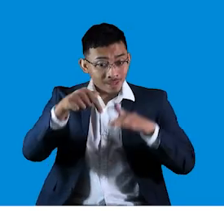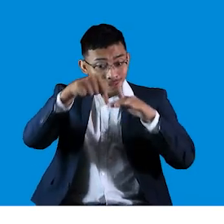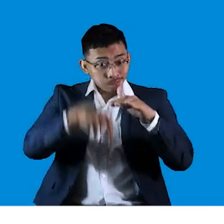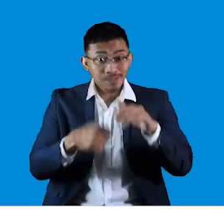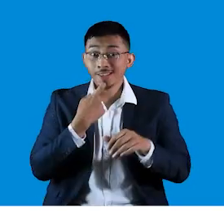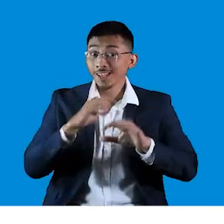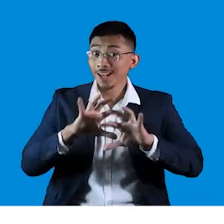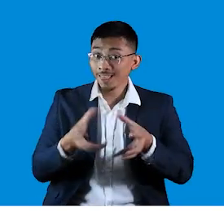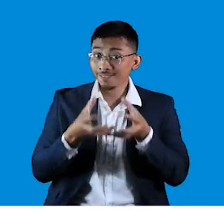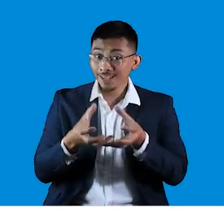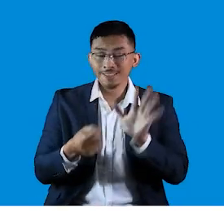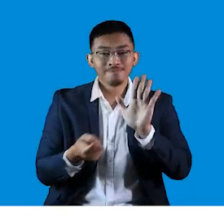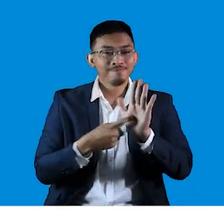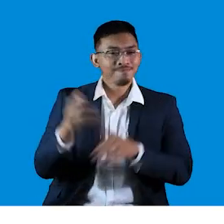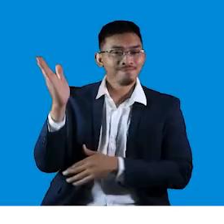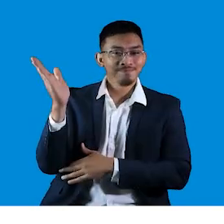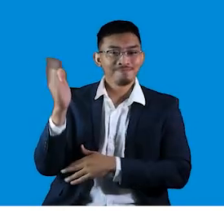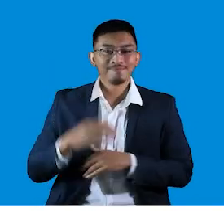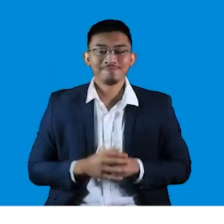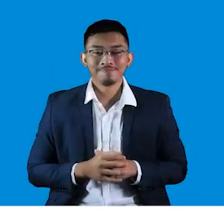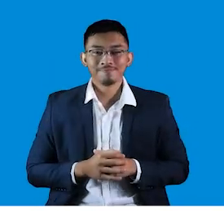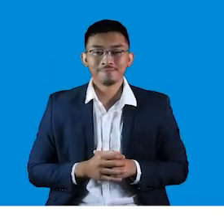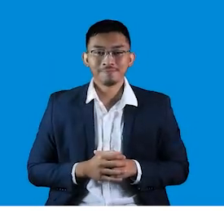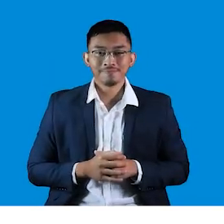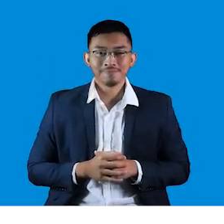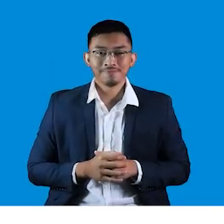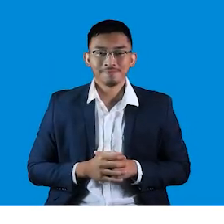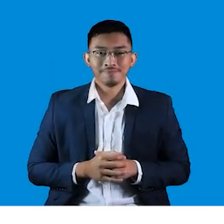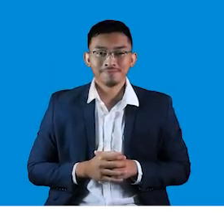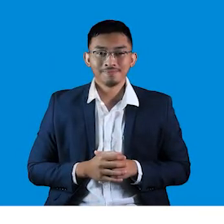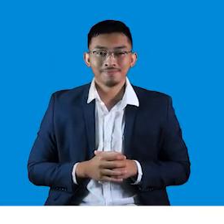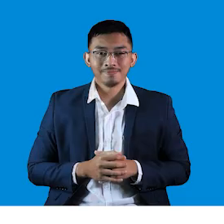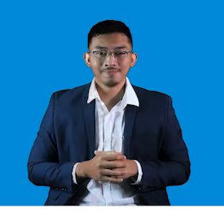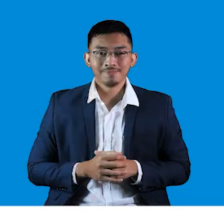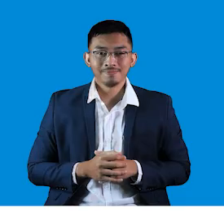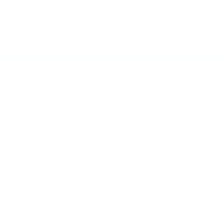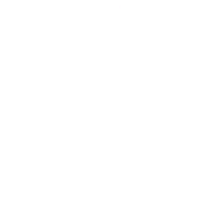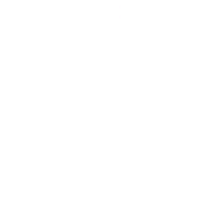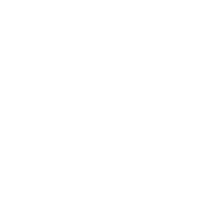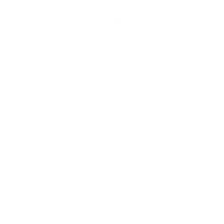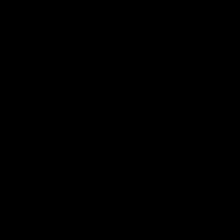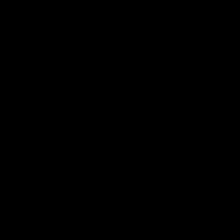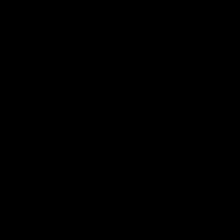gol.kpk.go.id. Klik gratifikasi.kpk.go.id untuk info lengkap soal gratifikasi.